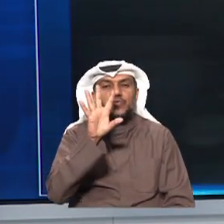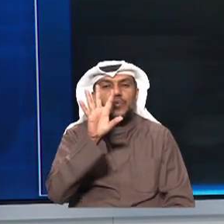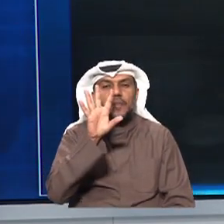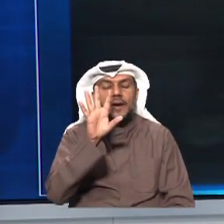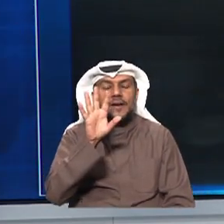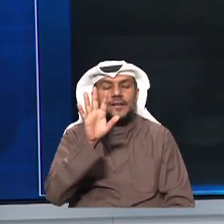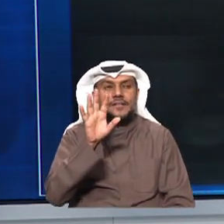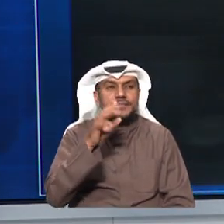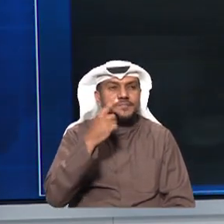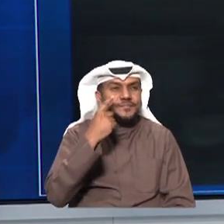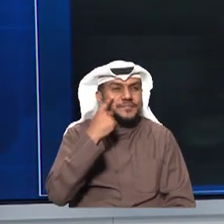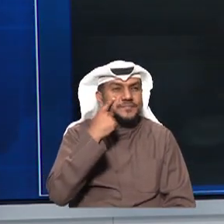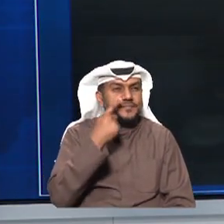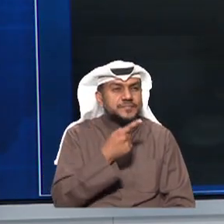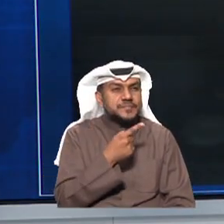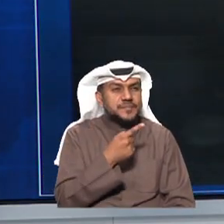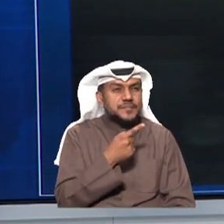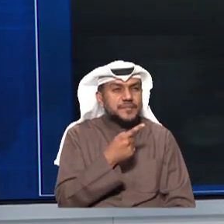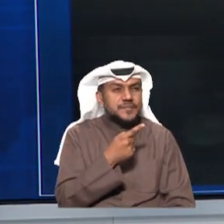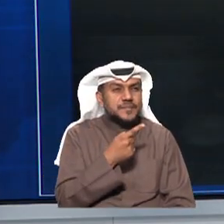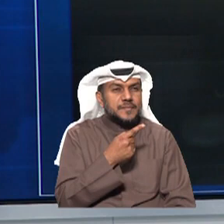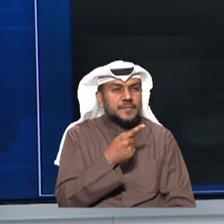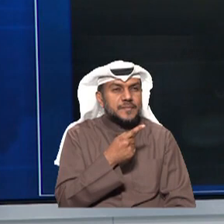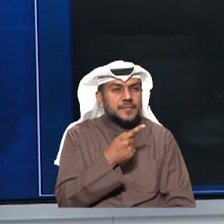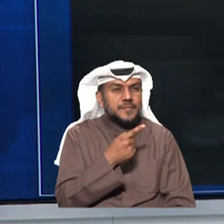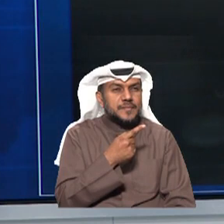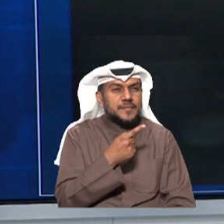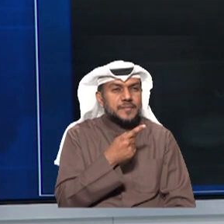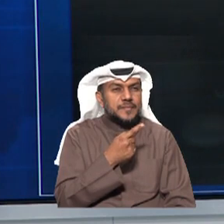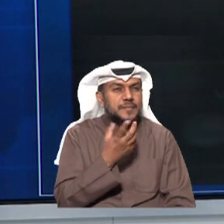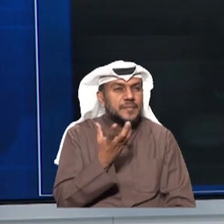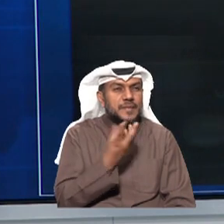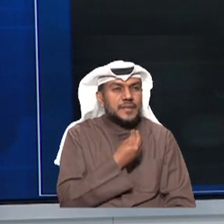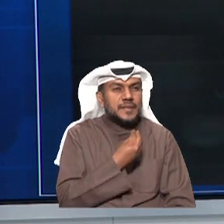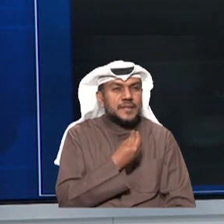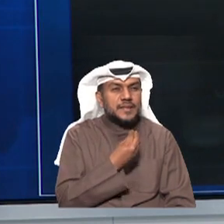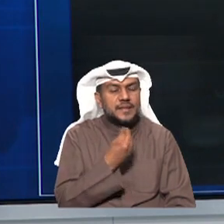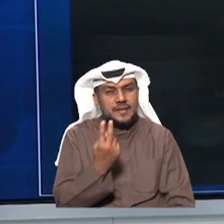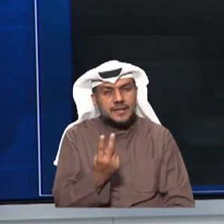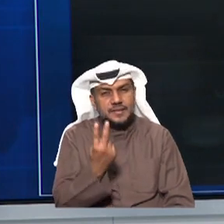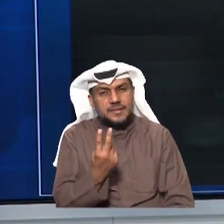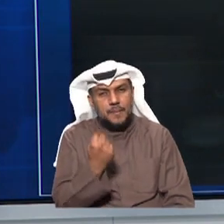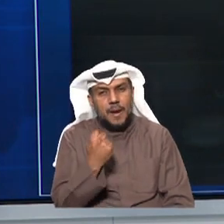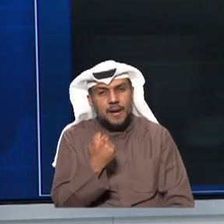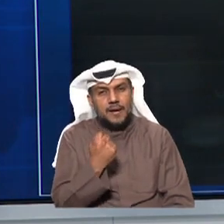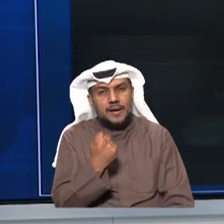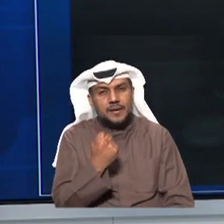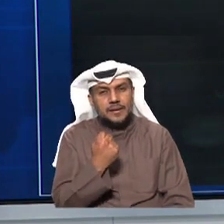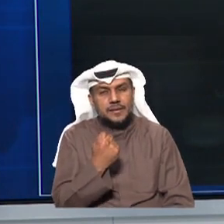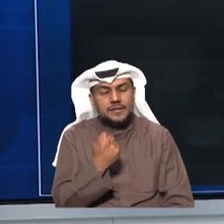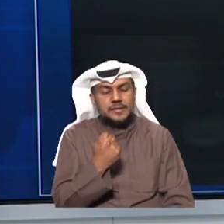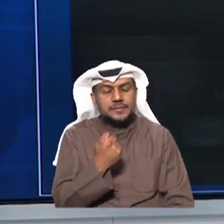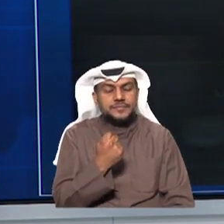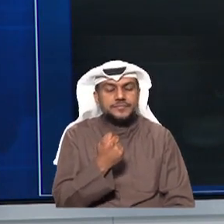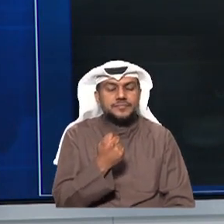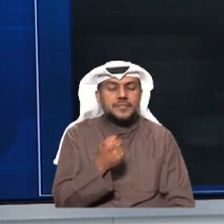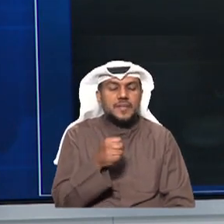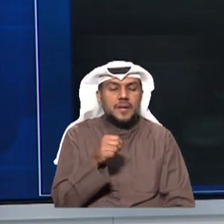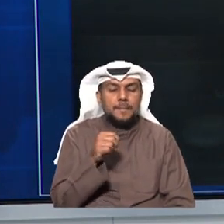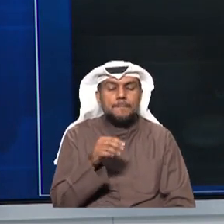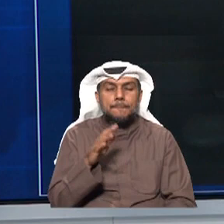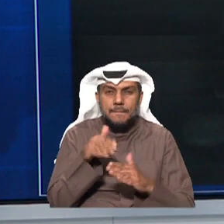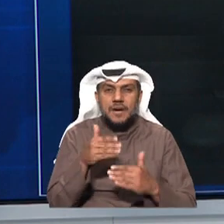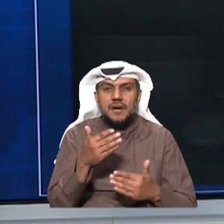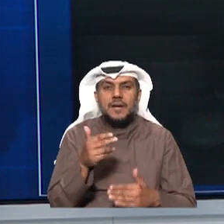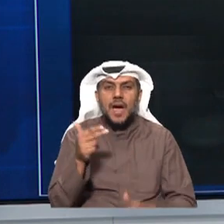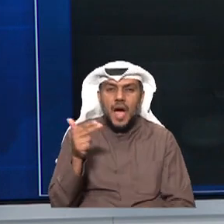النهار درجات الحرارة الصغرى متوقع أن تتفاوت ما بين 7 درجات مئوية على المناطق الغربية والمناطق الصحراوية من دولة